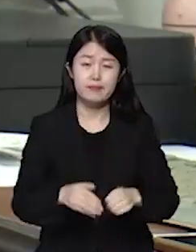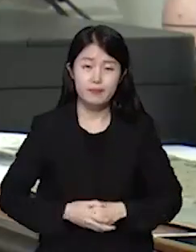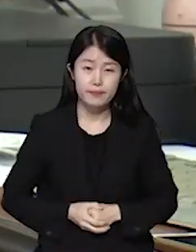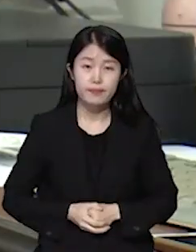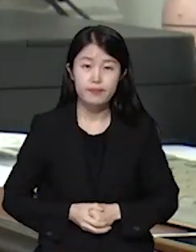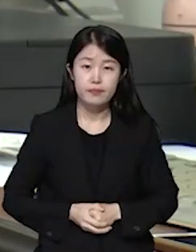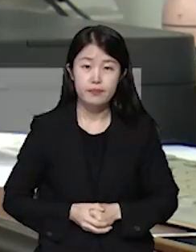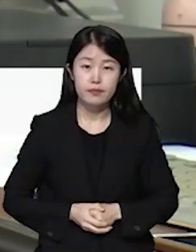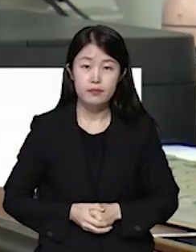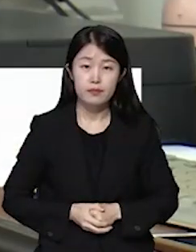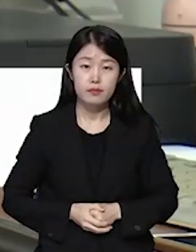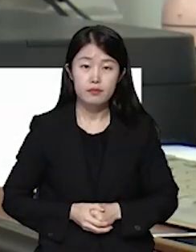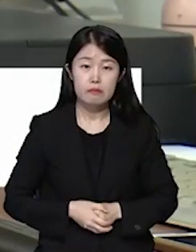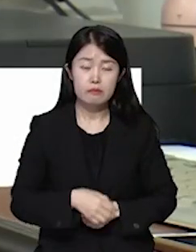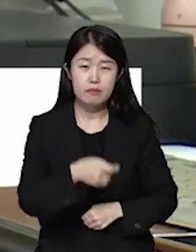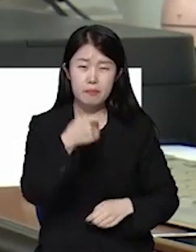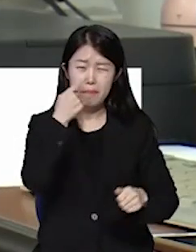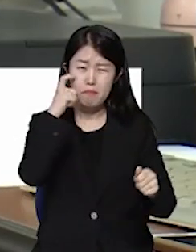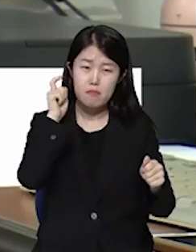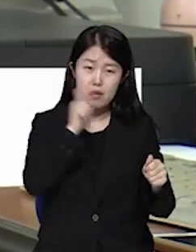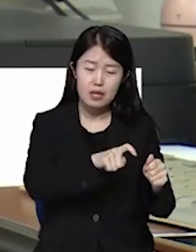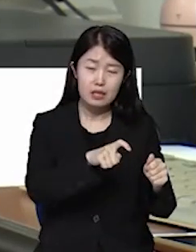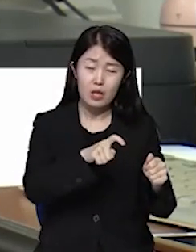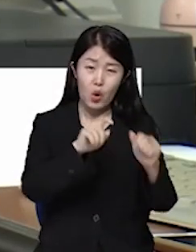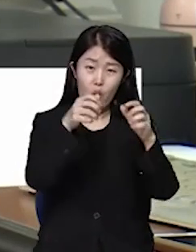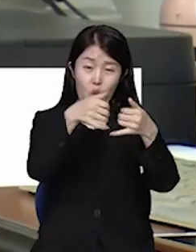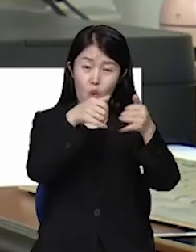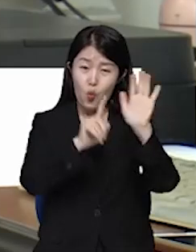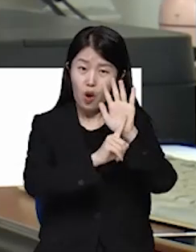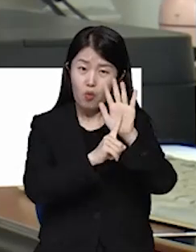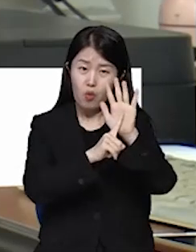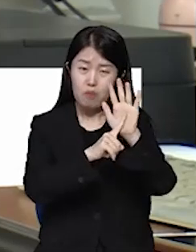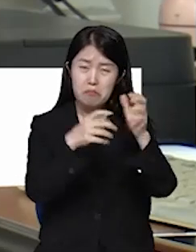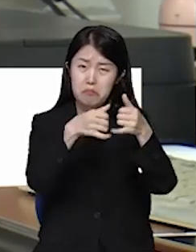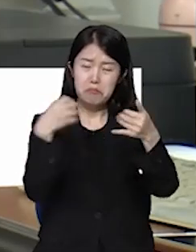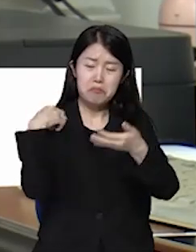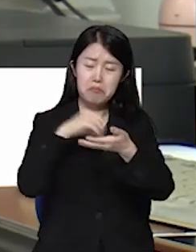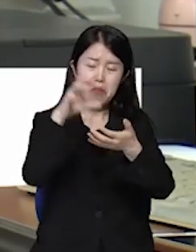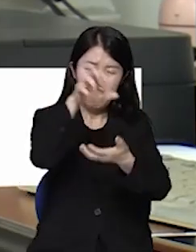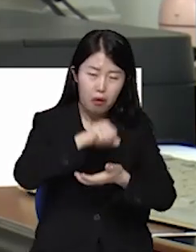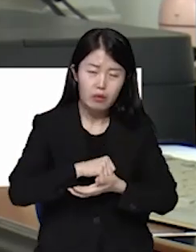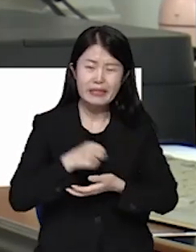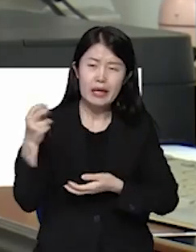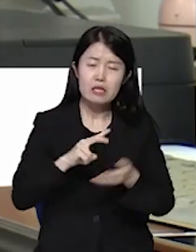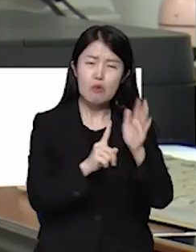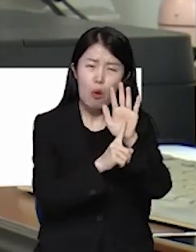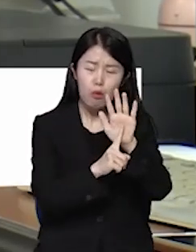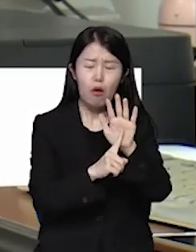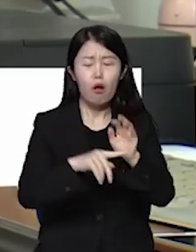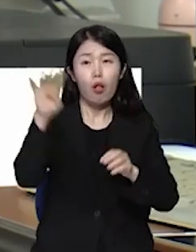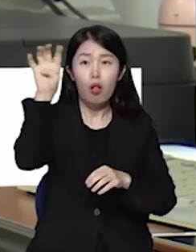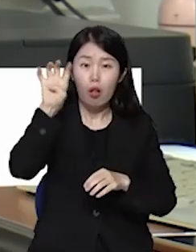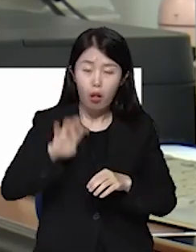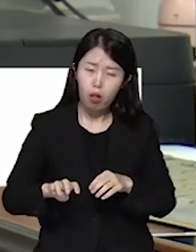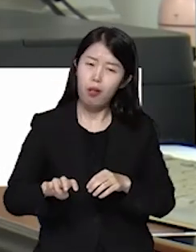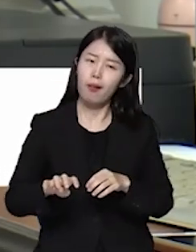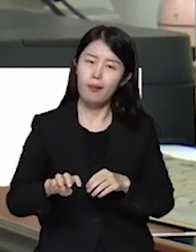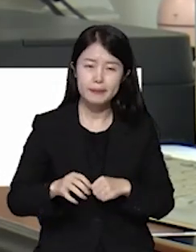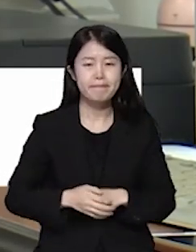적발되고 다시 이제 거둬들이고 다시 이제 광고를 하고 이제 이런 것들이 반복되다 보니까